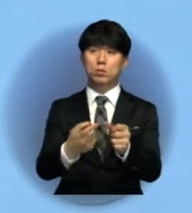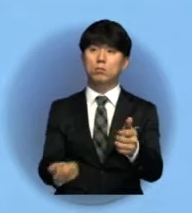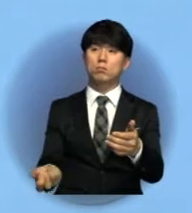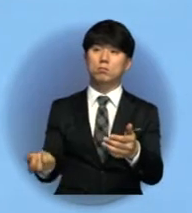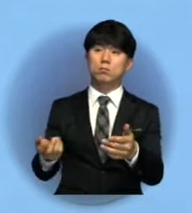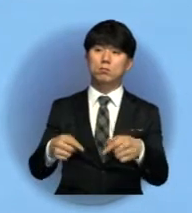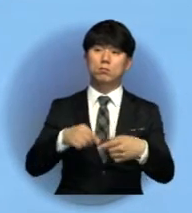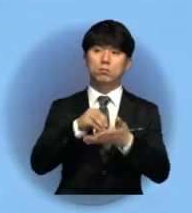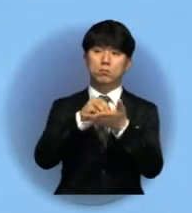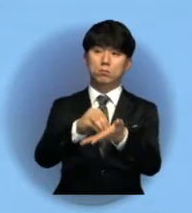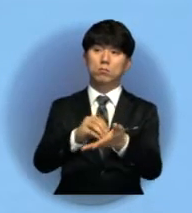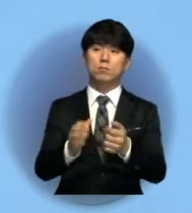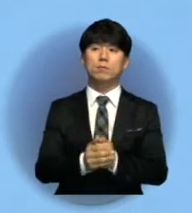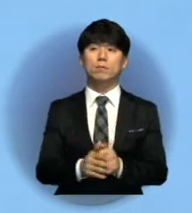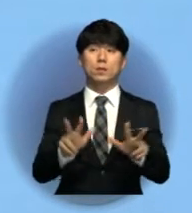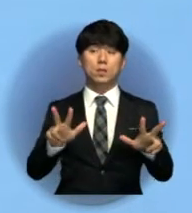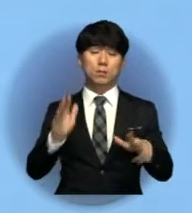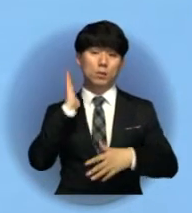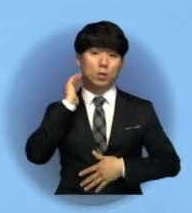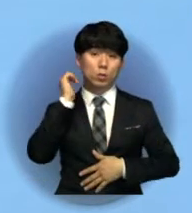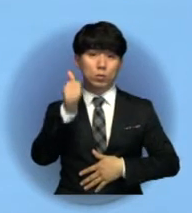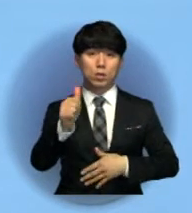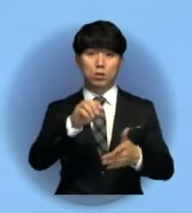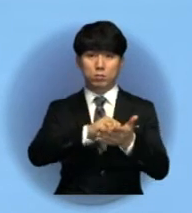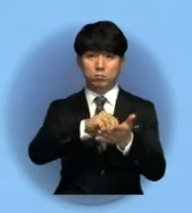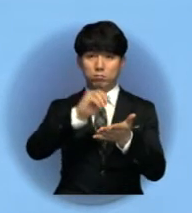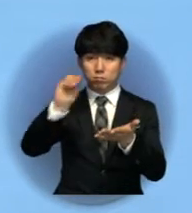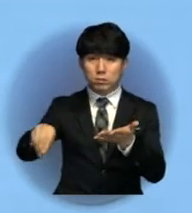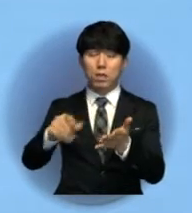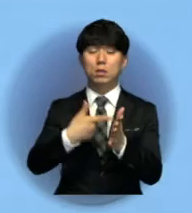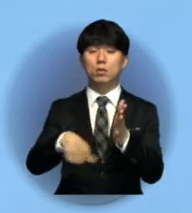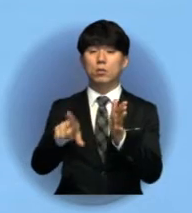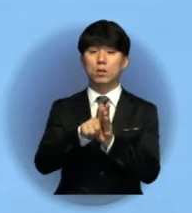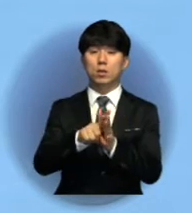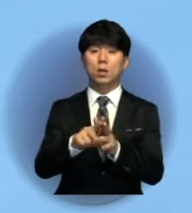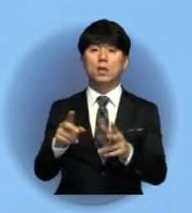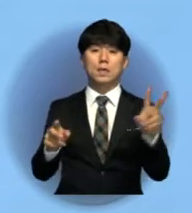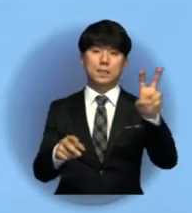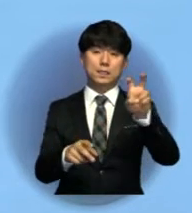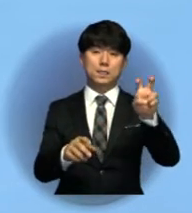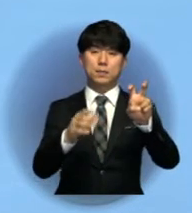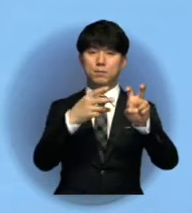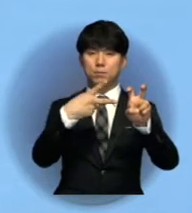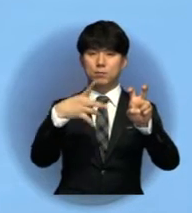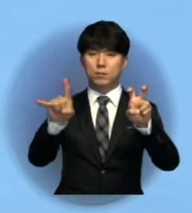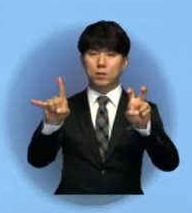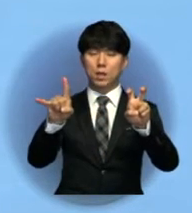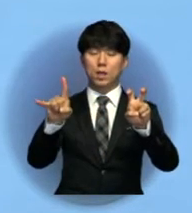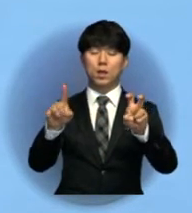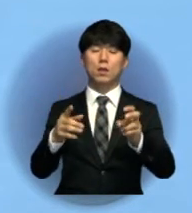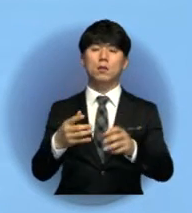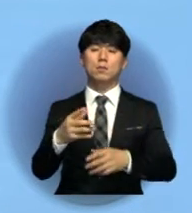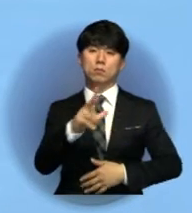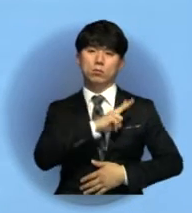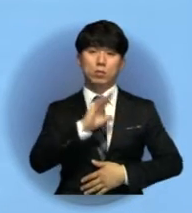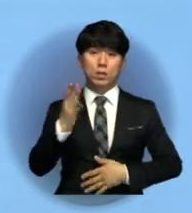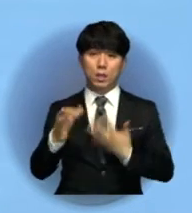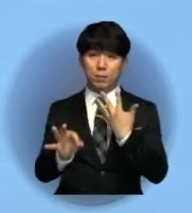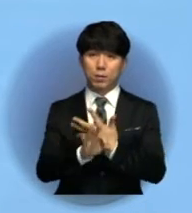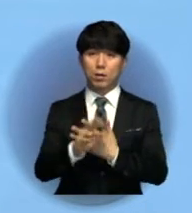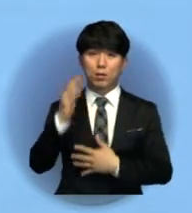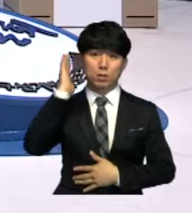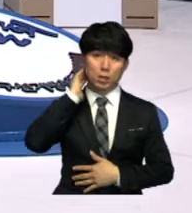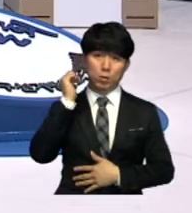연대를 제안하고 20대 국회에 들어간다면 최초의 법안으로 박근혜 탄핵 않을 제출 할 것을